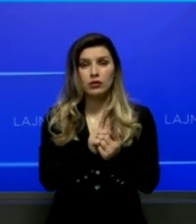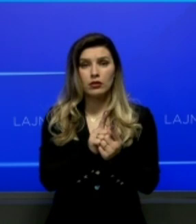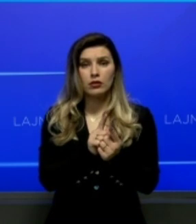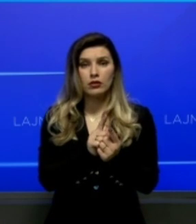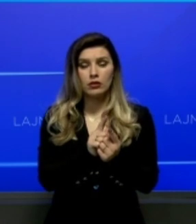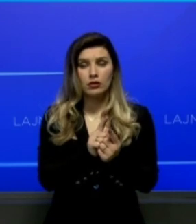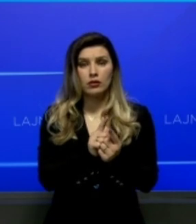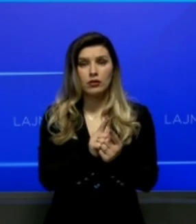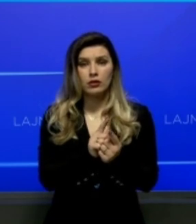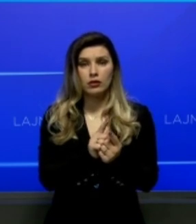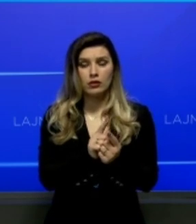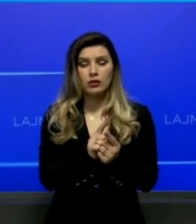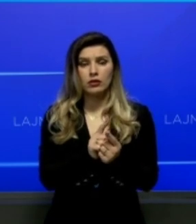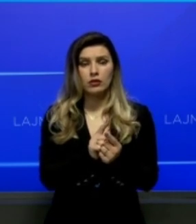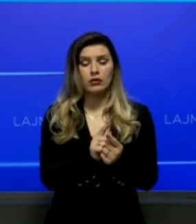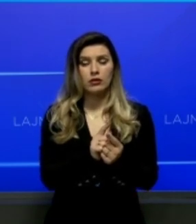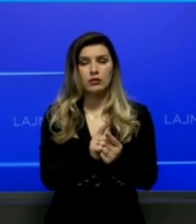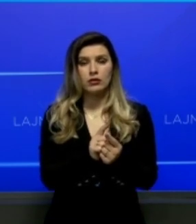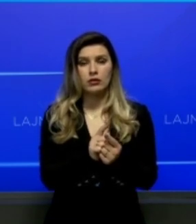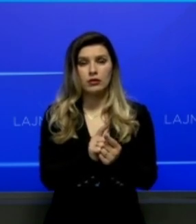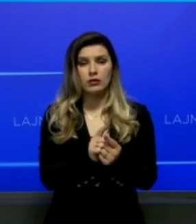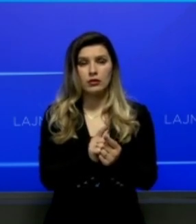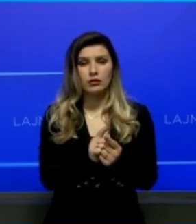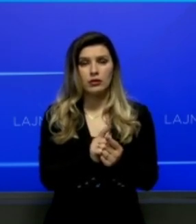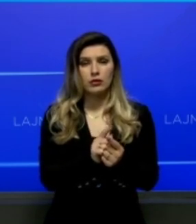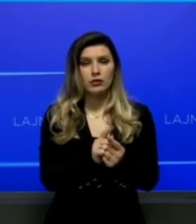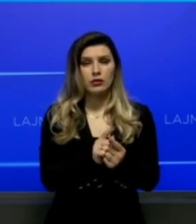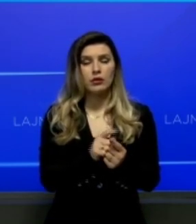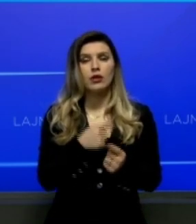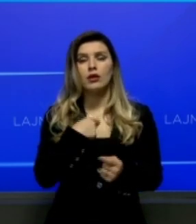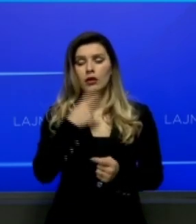e kam ditë pseudonim Salin.